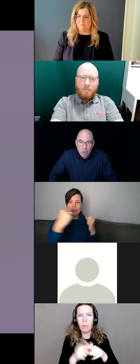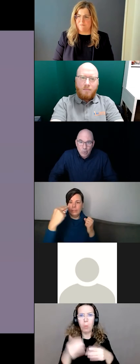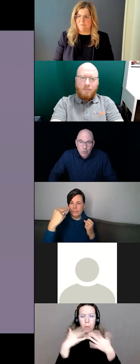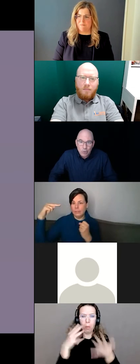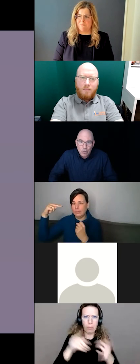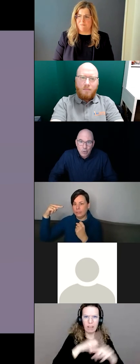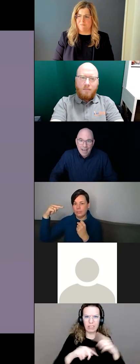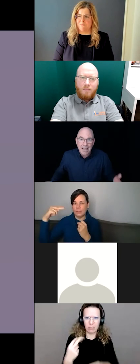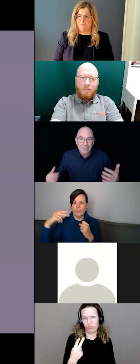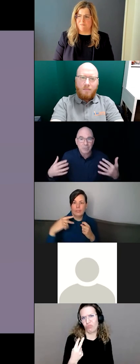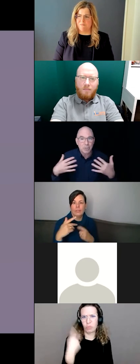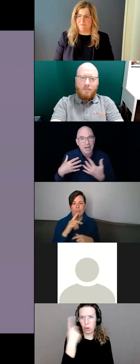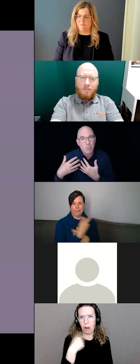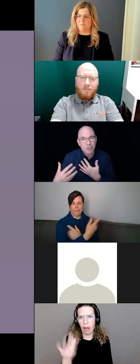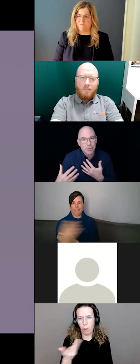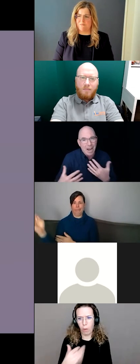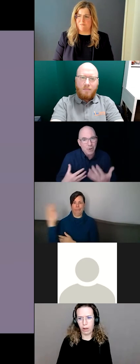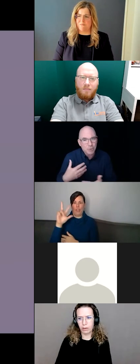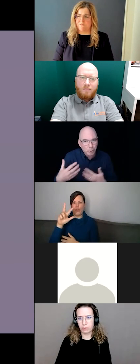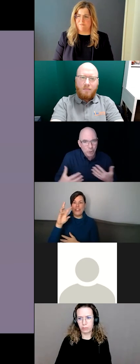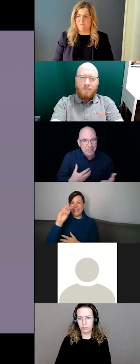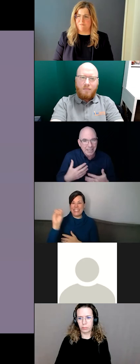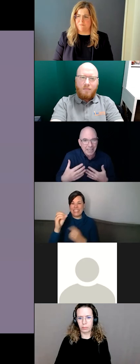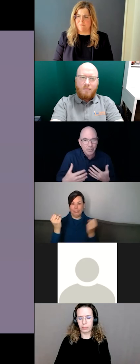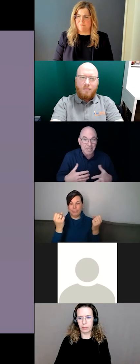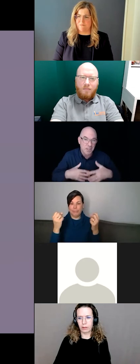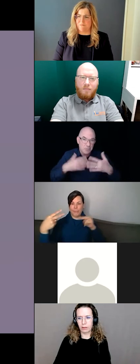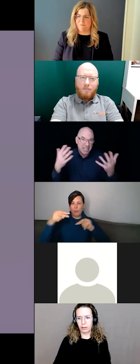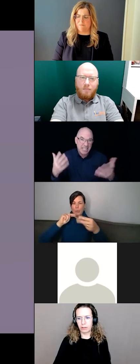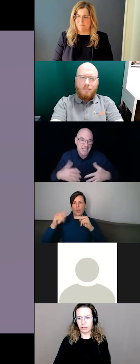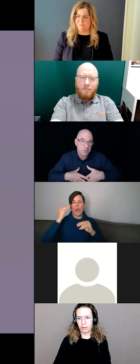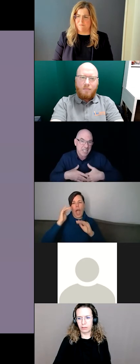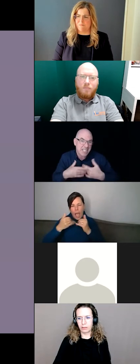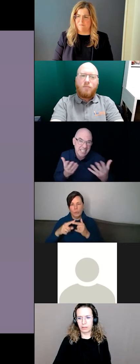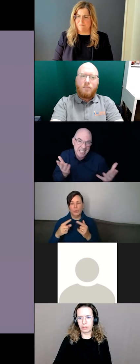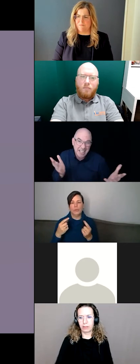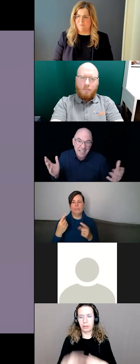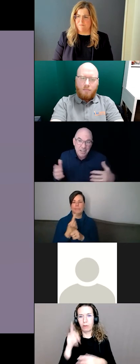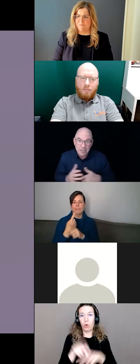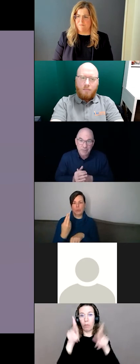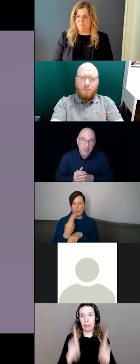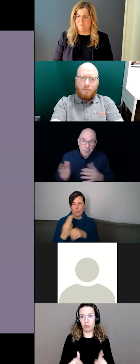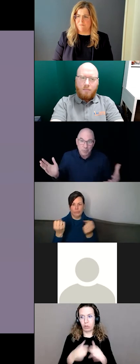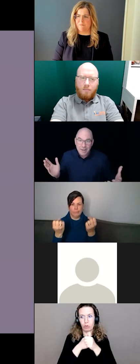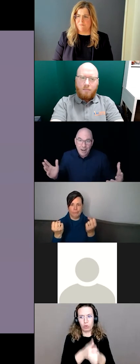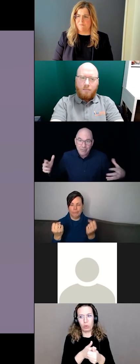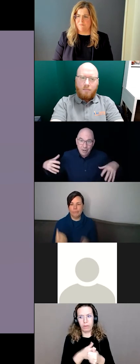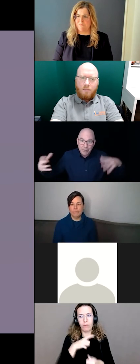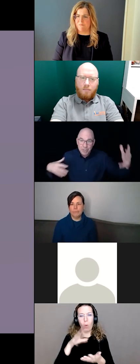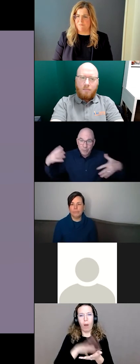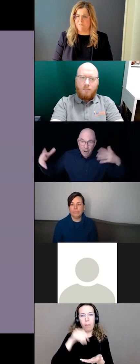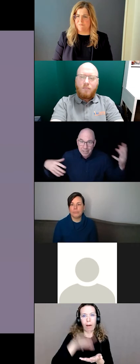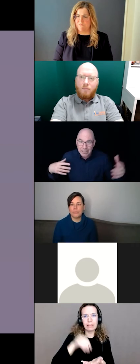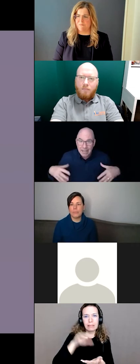mais il faut que quelqu'un fasse le suivi. Il y a un apprentissage de